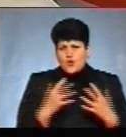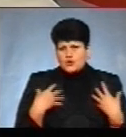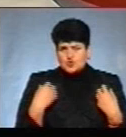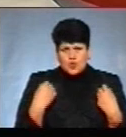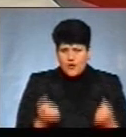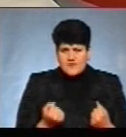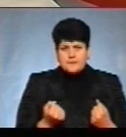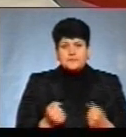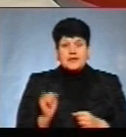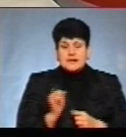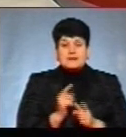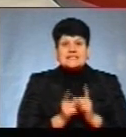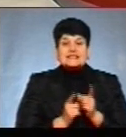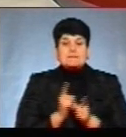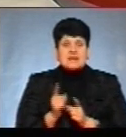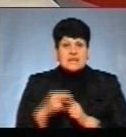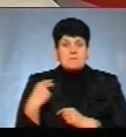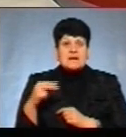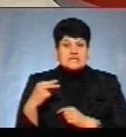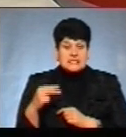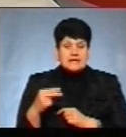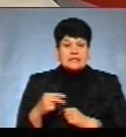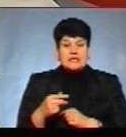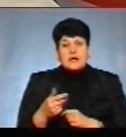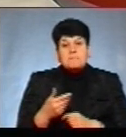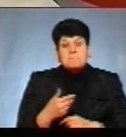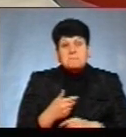здоров'я. І, звичайно, при зміні президента ми